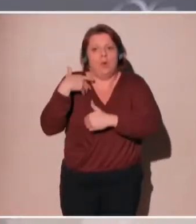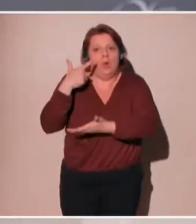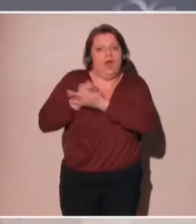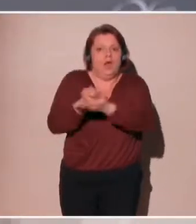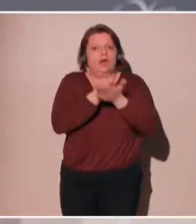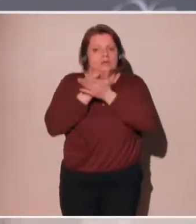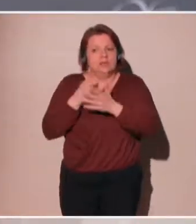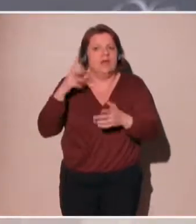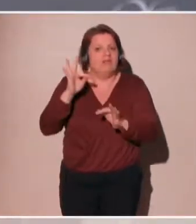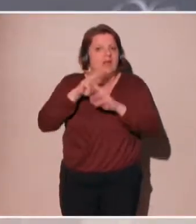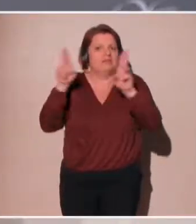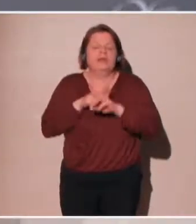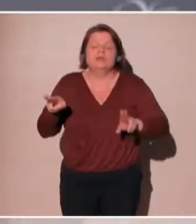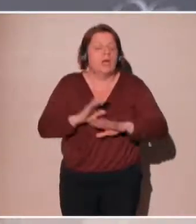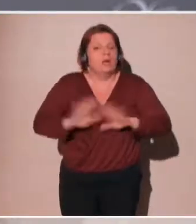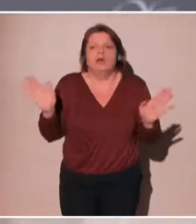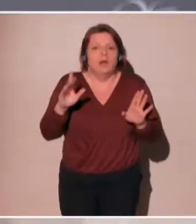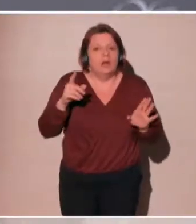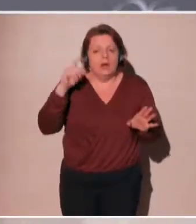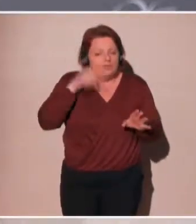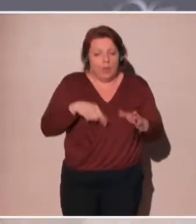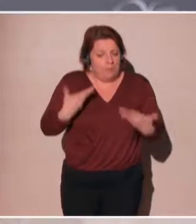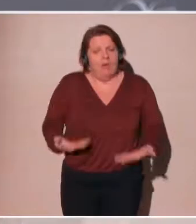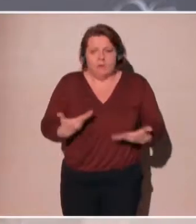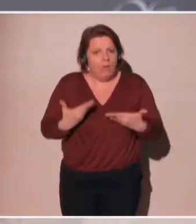internationale, c'est maintenant. Maintenant ou jamais. Et